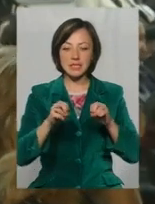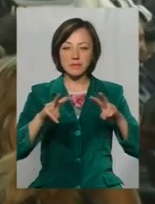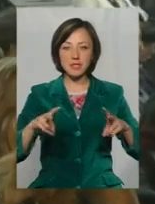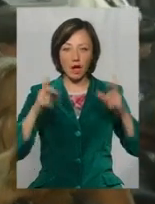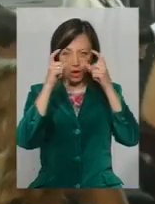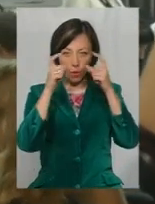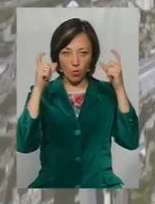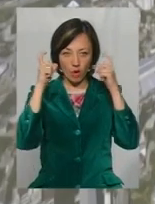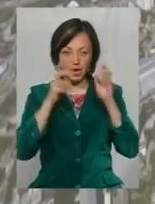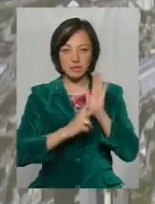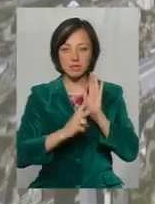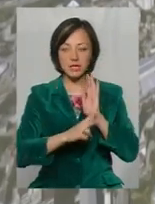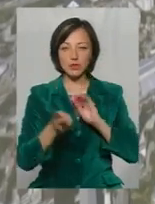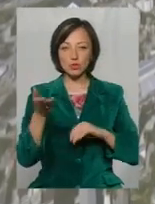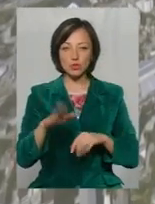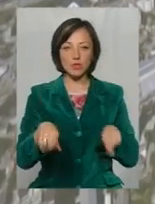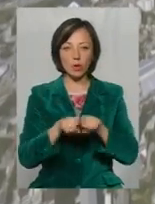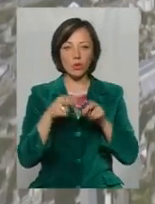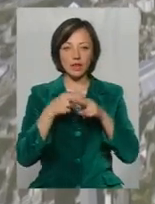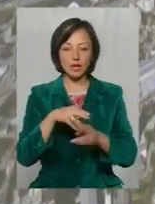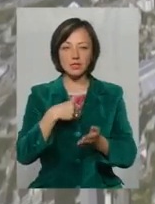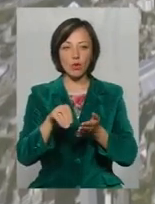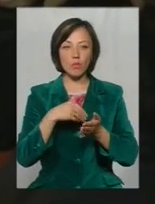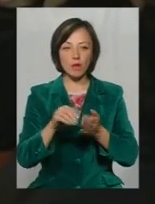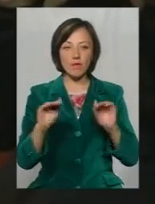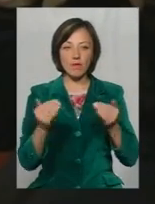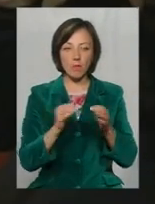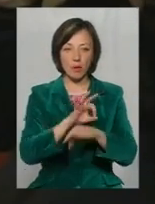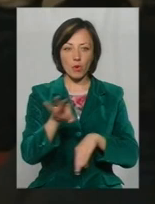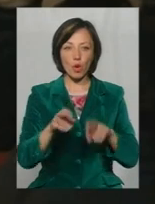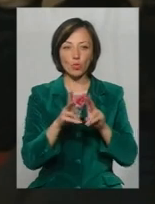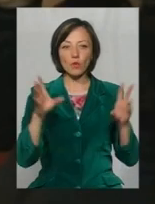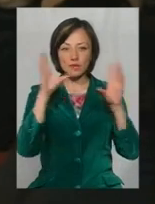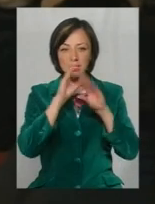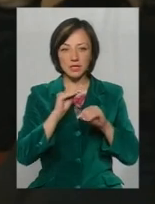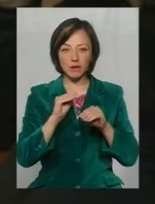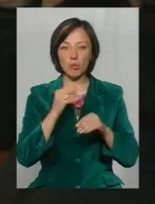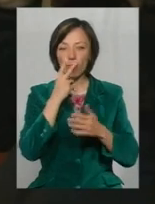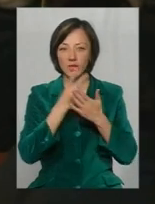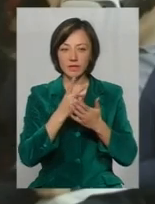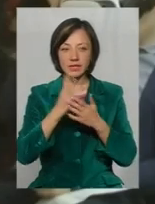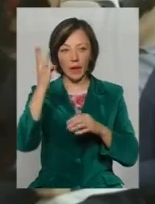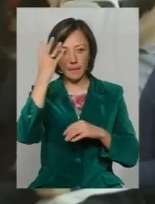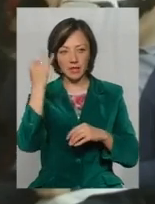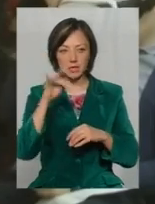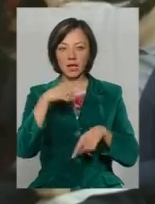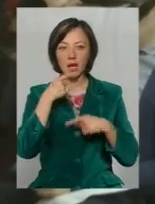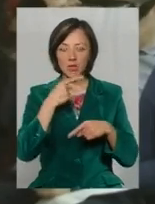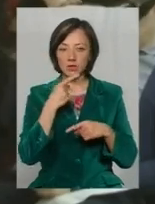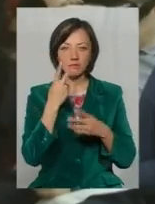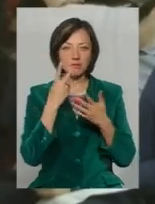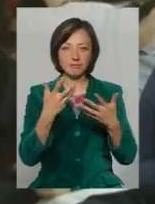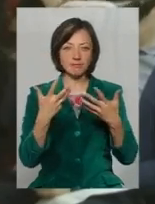спеціальні окуляри. 70 одиниць такої техніки закупили в рамках проєкту. Ті, хто вже встиг через них подивитися на Хмельницький, кажуть,